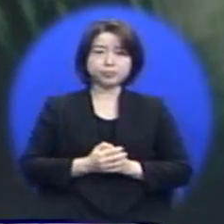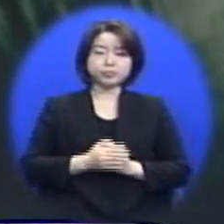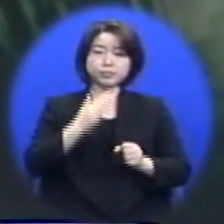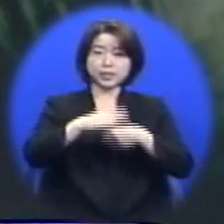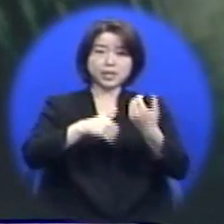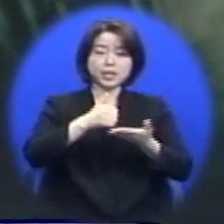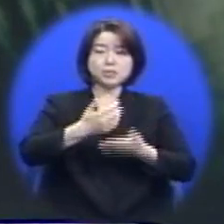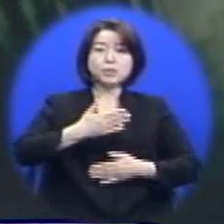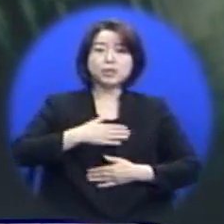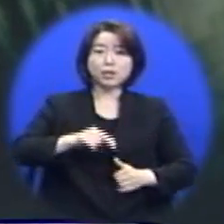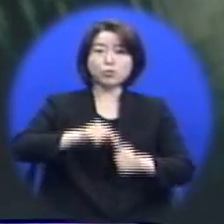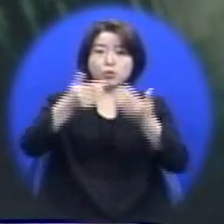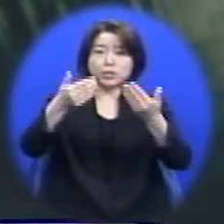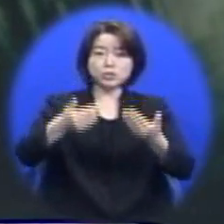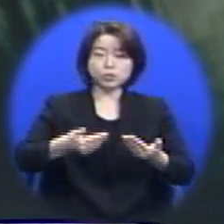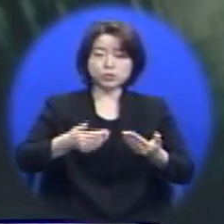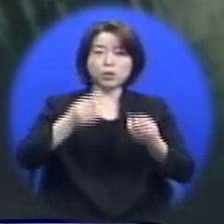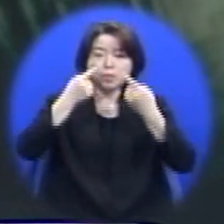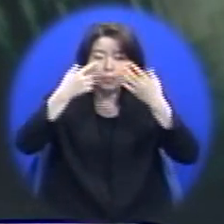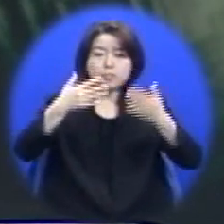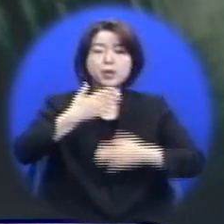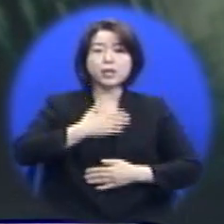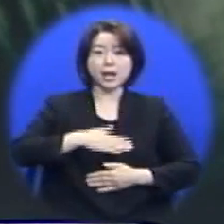하나님이 나를 구원하셨음을 분명히 알 때,